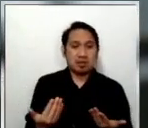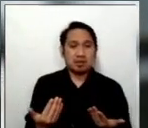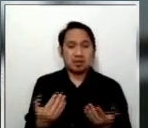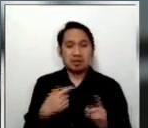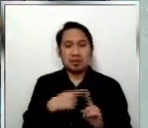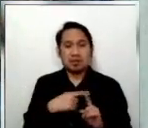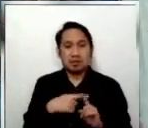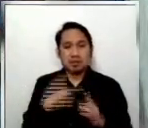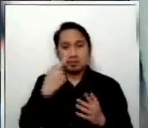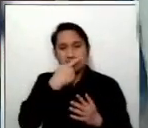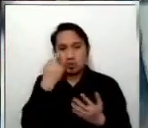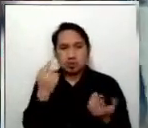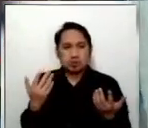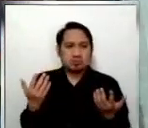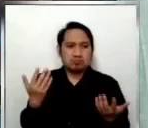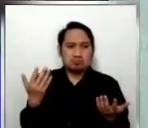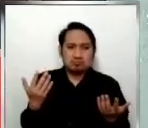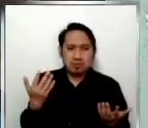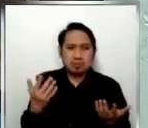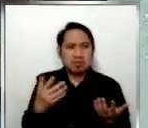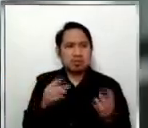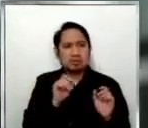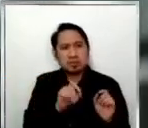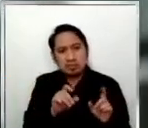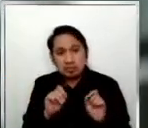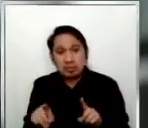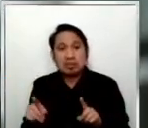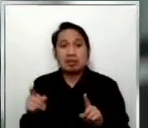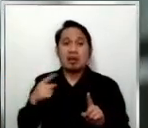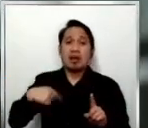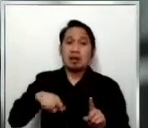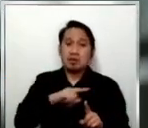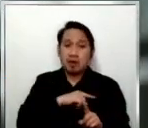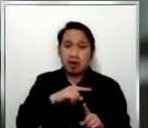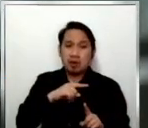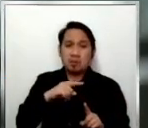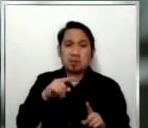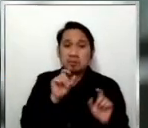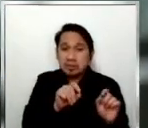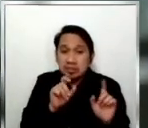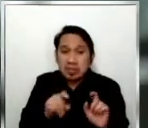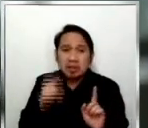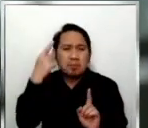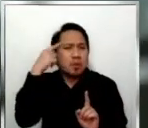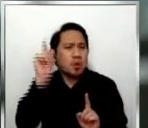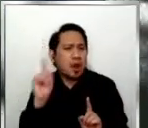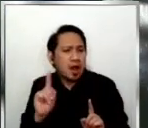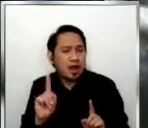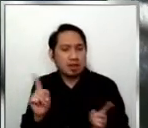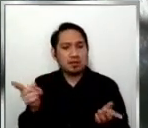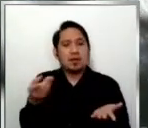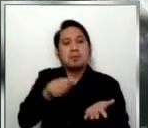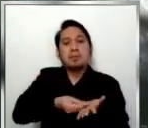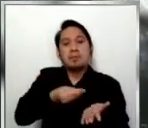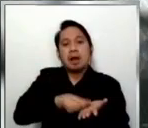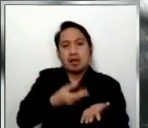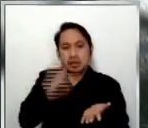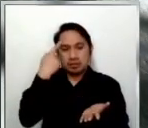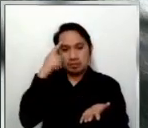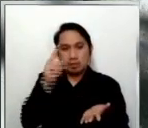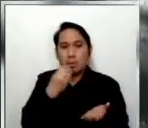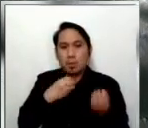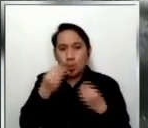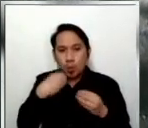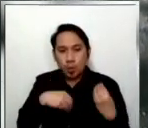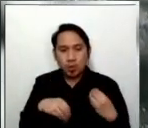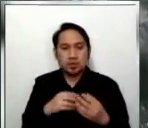makakain. Nagtitinda kami. Para lang po, meron kang pera pa. Araw-araw,